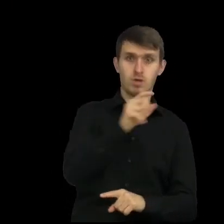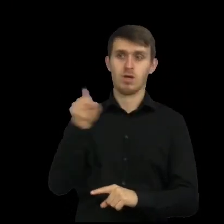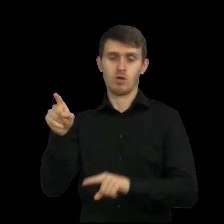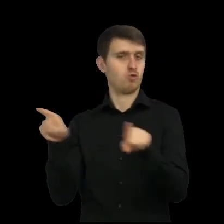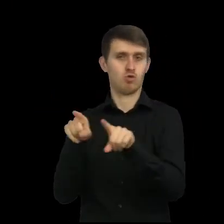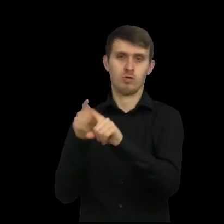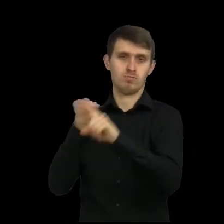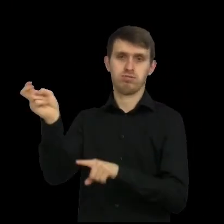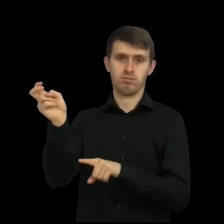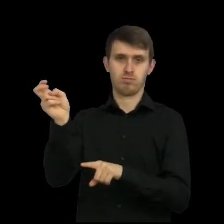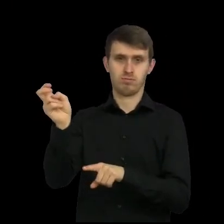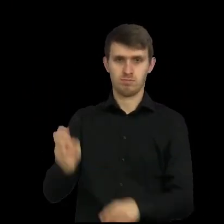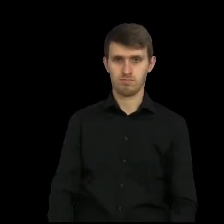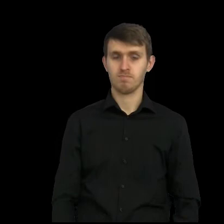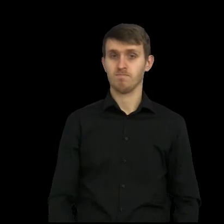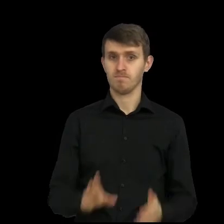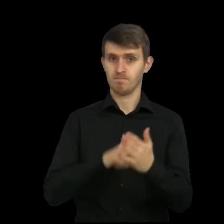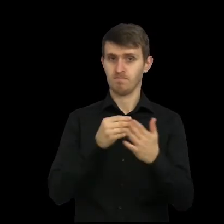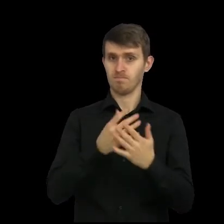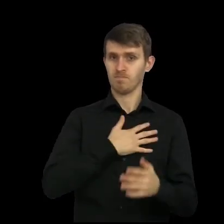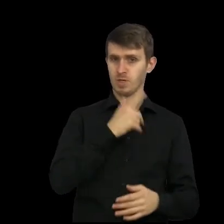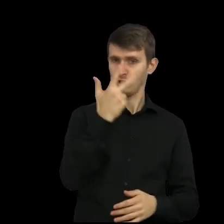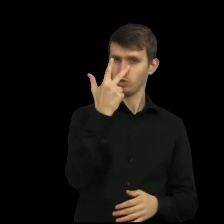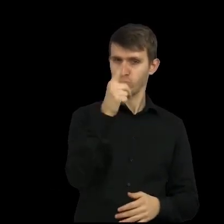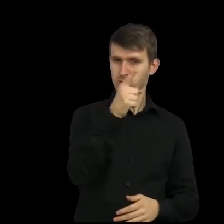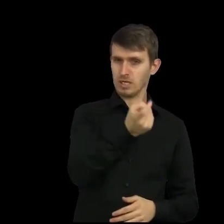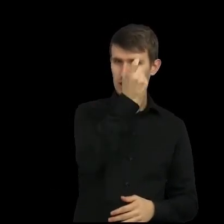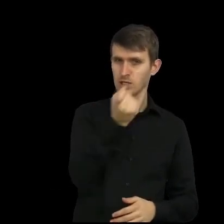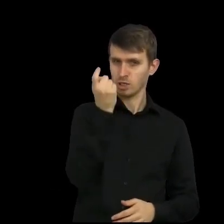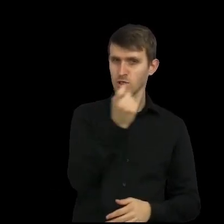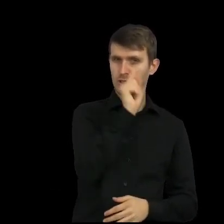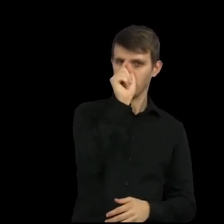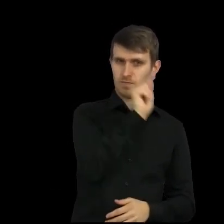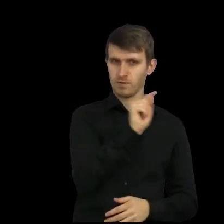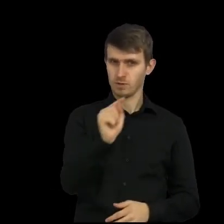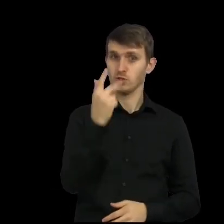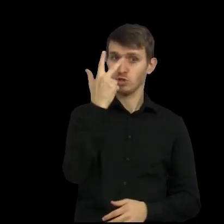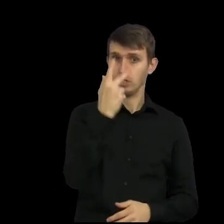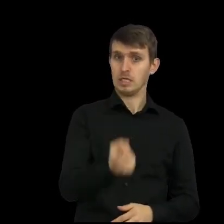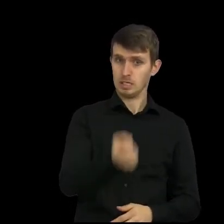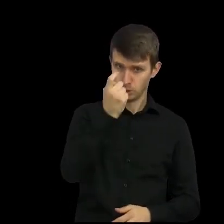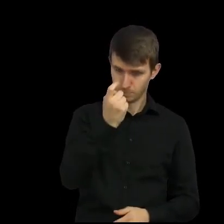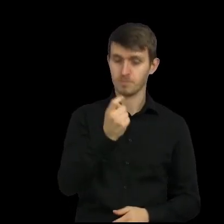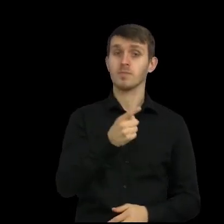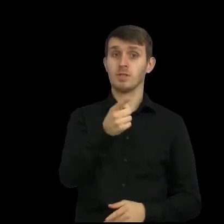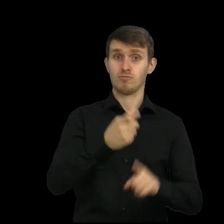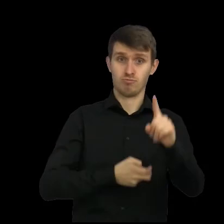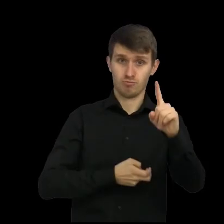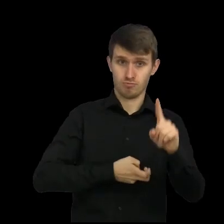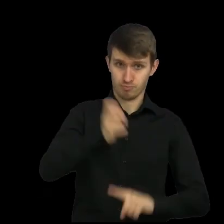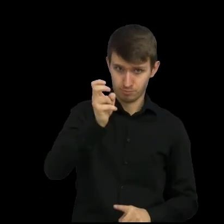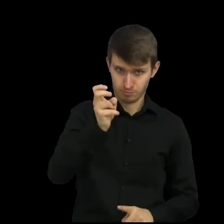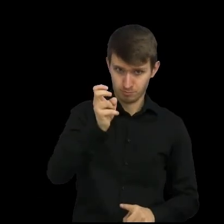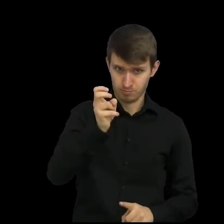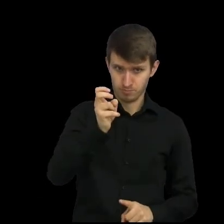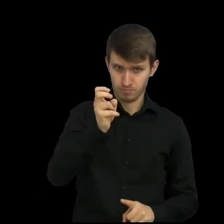Jeśli usuniemy te trzy… Postaram się je jakoś skasować. Jeśli usuniemy te